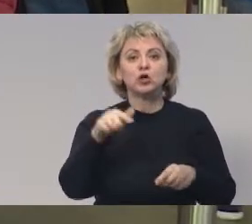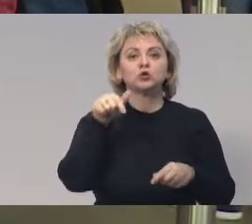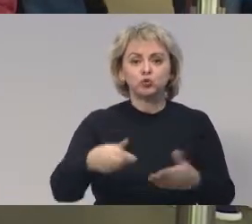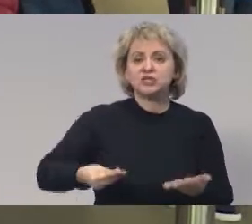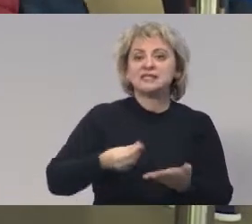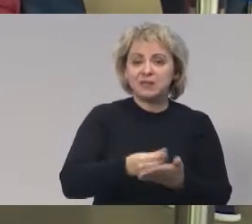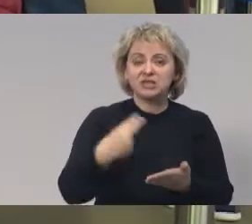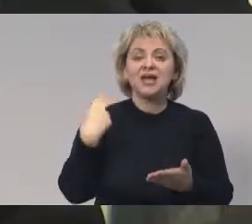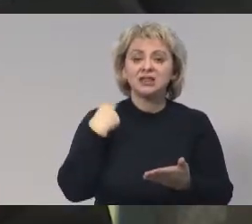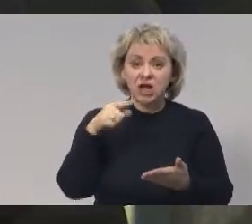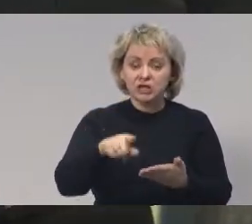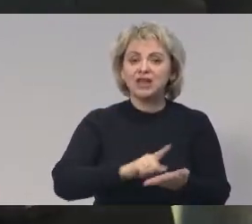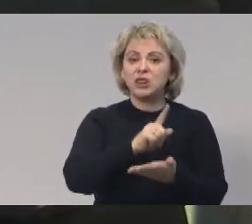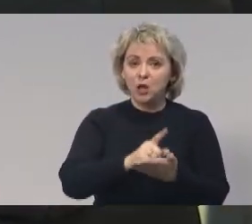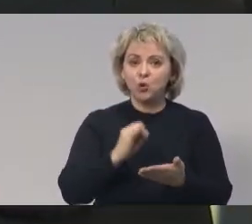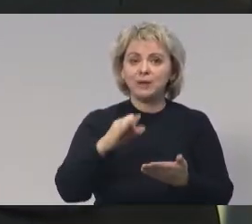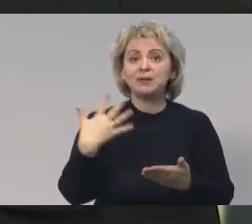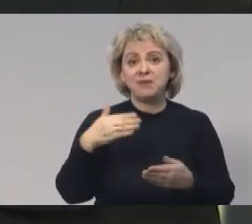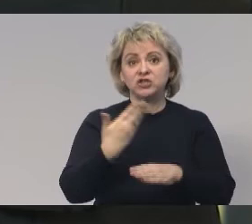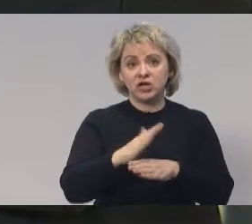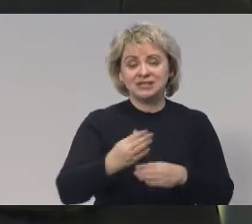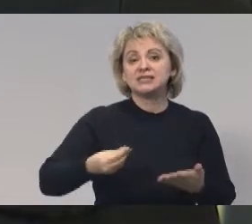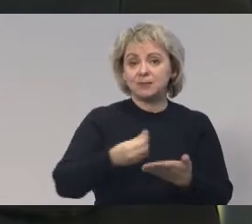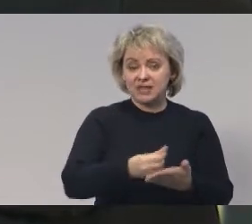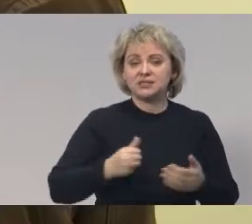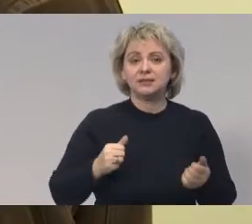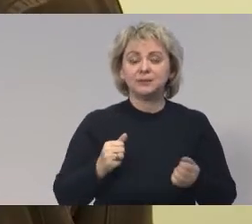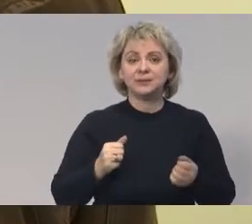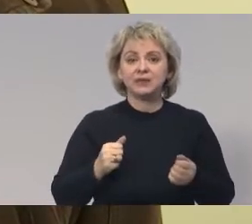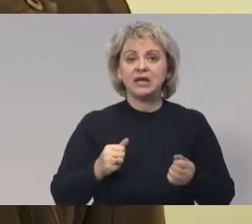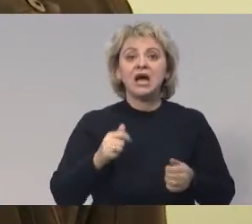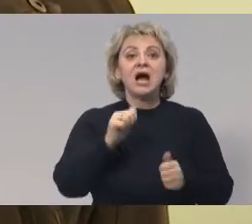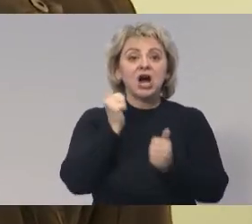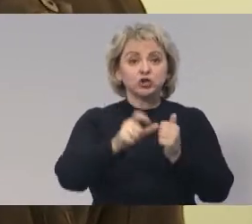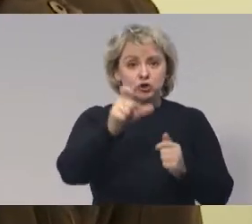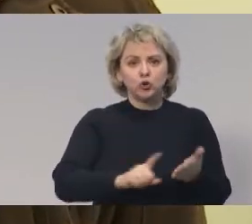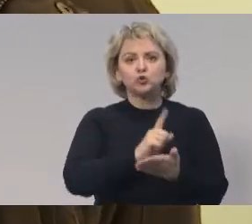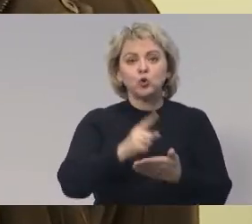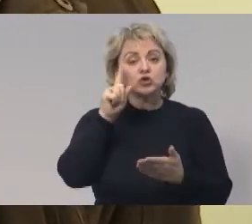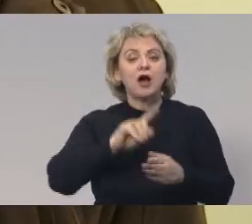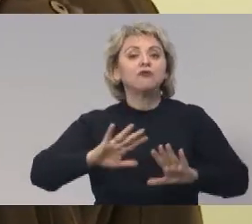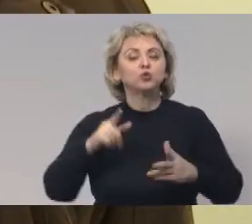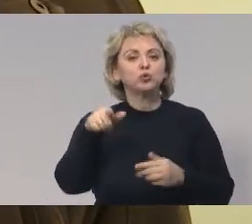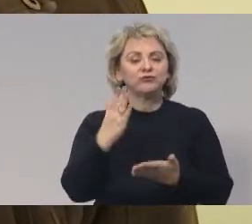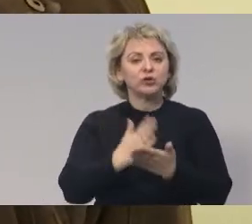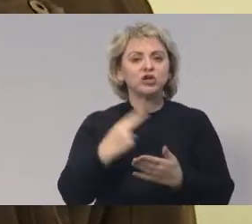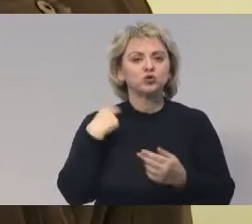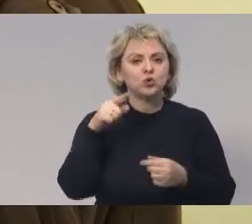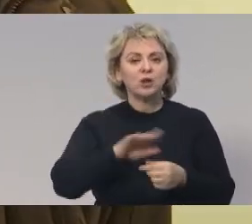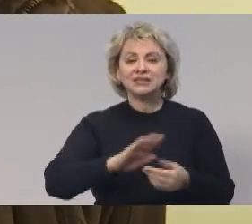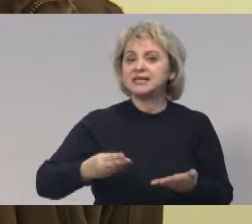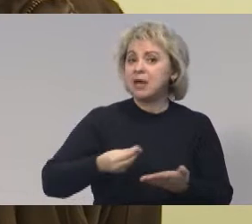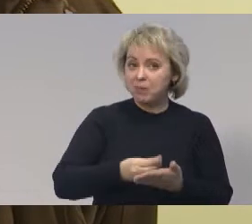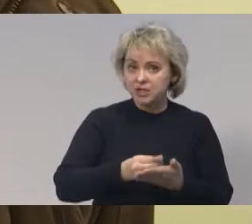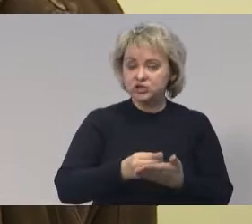тут же погасили долги по налогам и 5 по кредитам. Каждый человек должен же знать, что вдруг у него есть задолженность непогашенная.